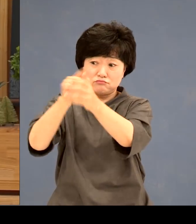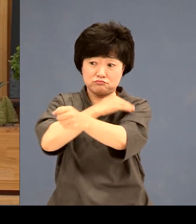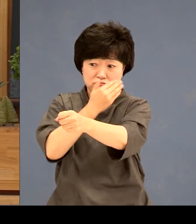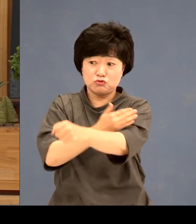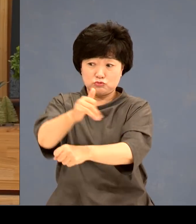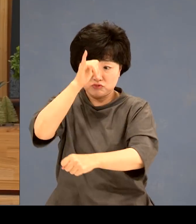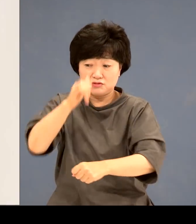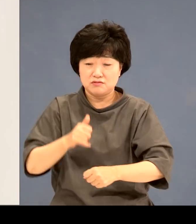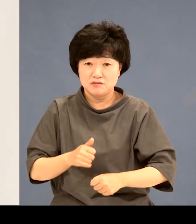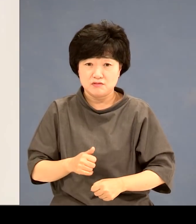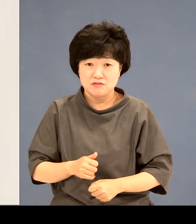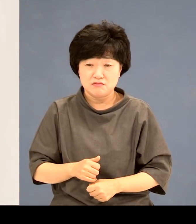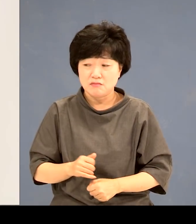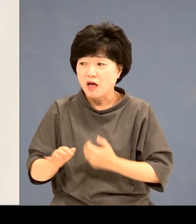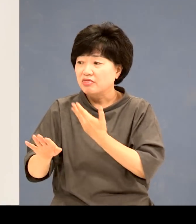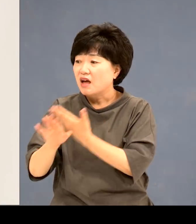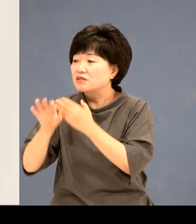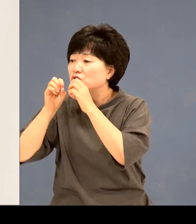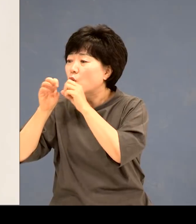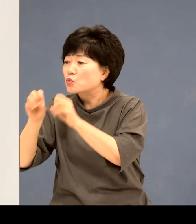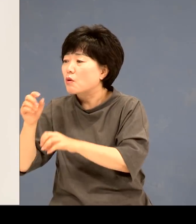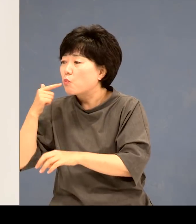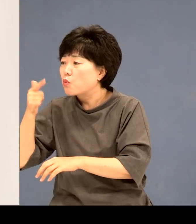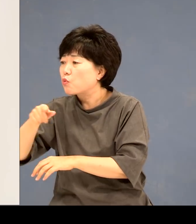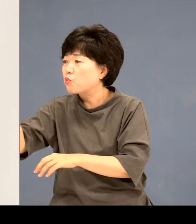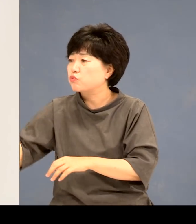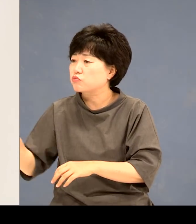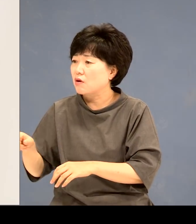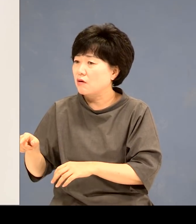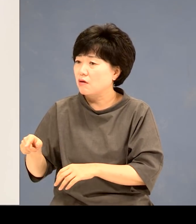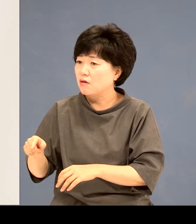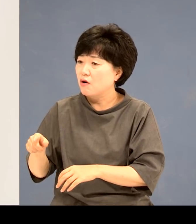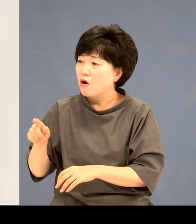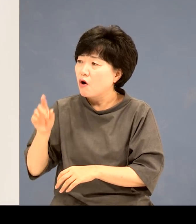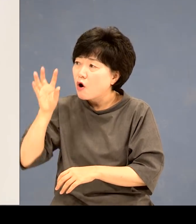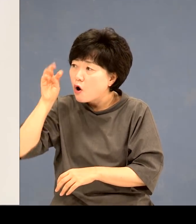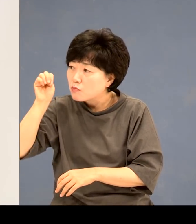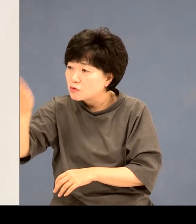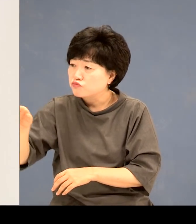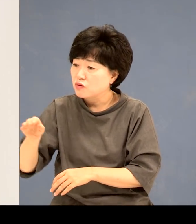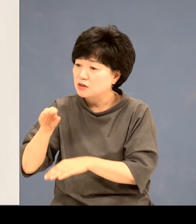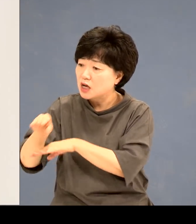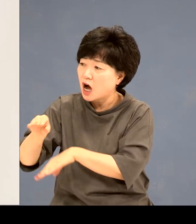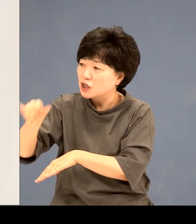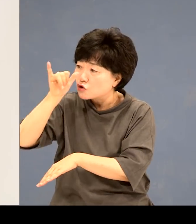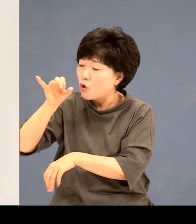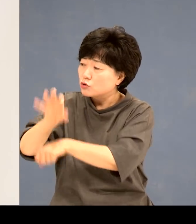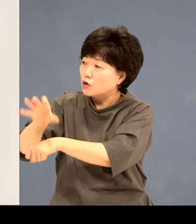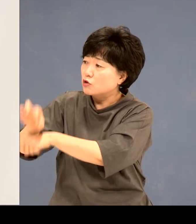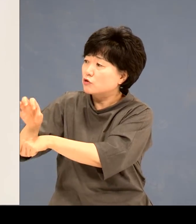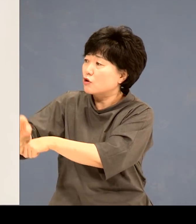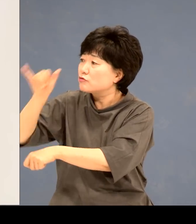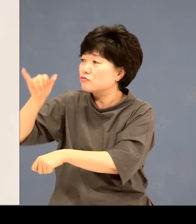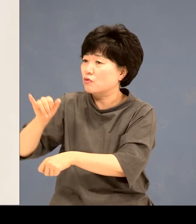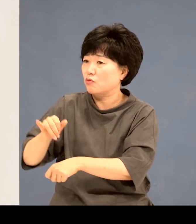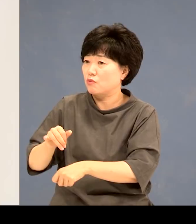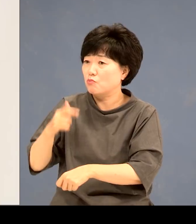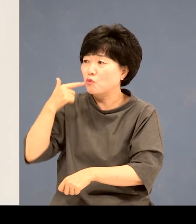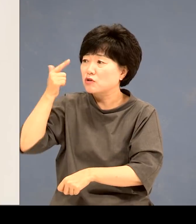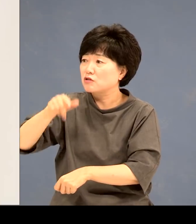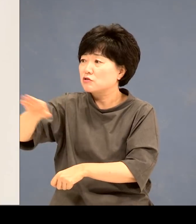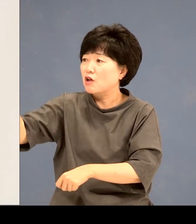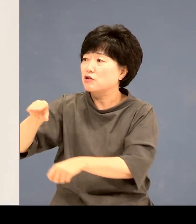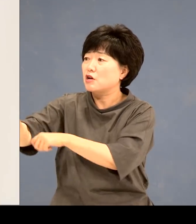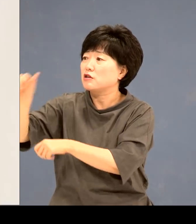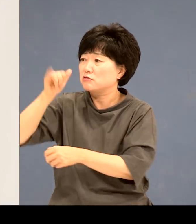하나님 능력이 있지. 다른 목사님이나 선교사님들은 이스라엘에 온 지 얼마 안 돼서 다 중고차를 구입을 하고 그렇게